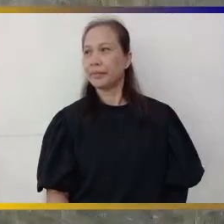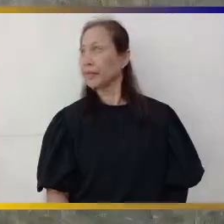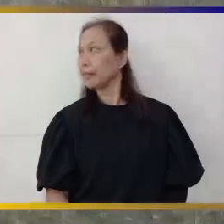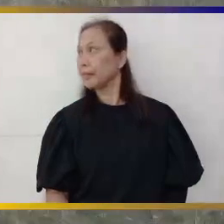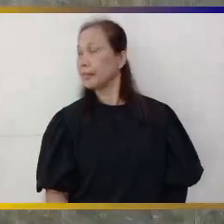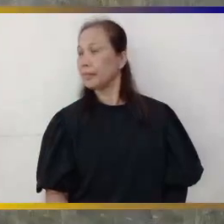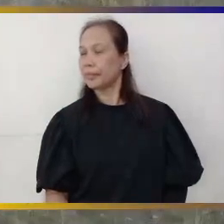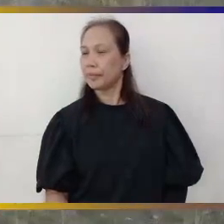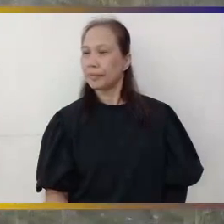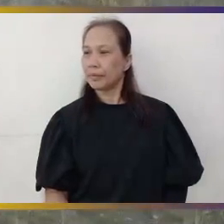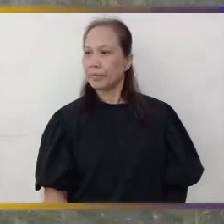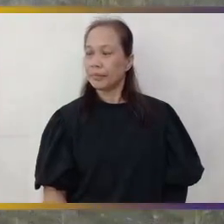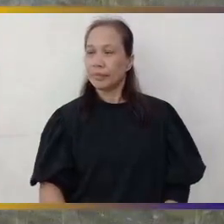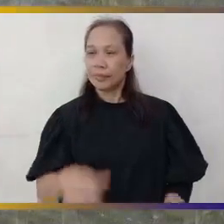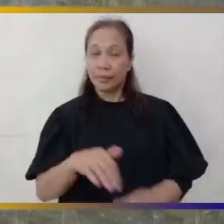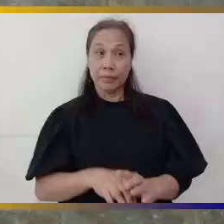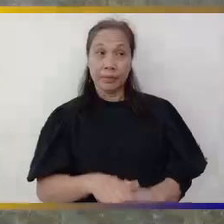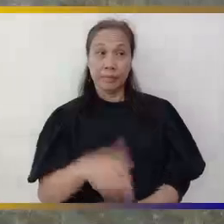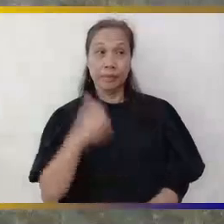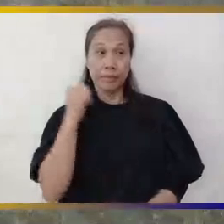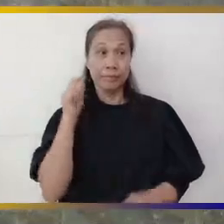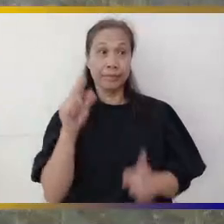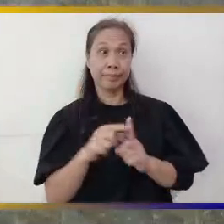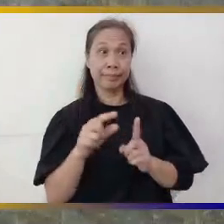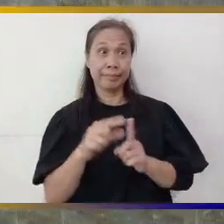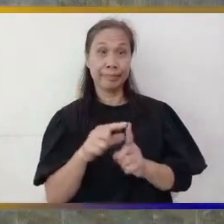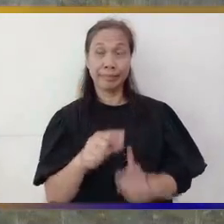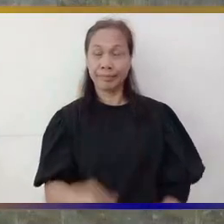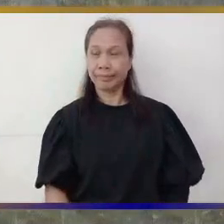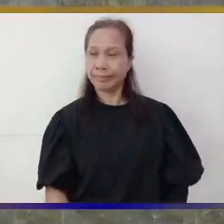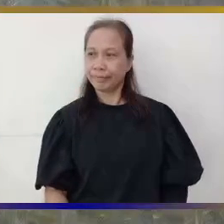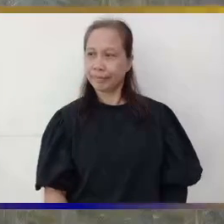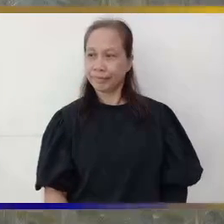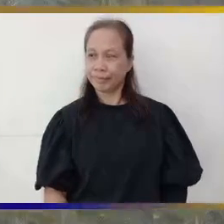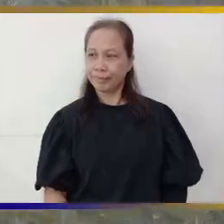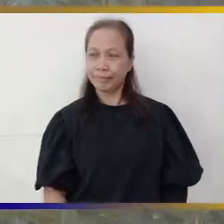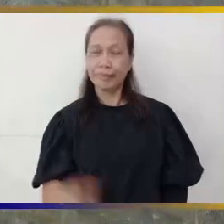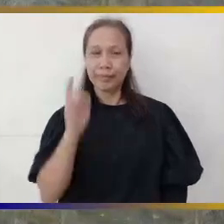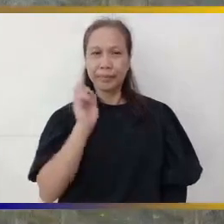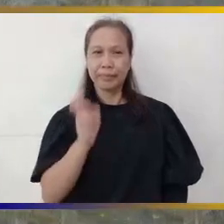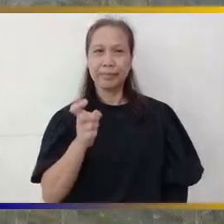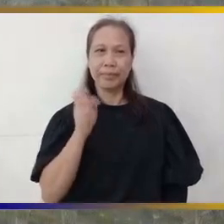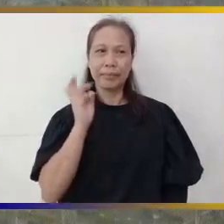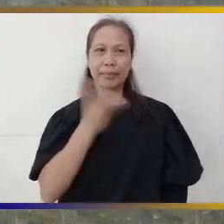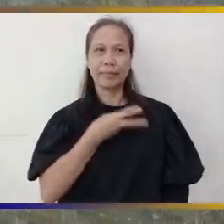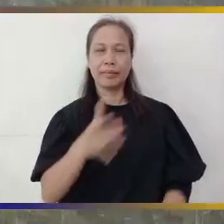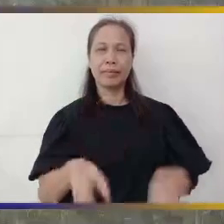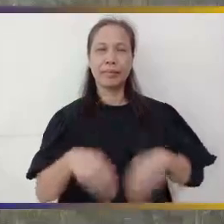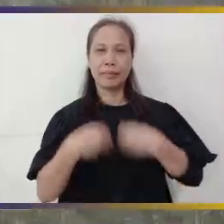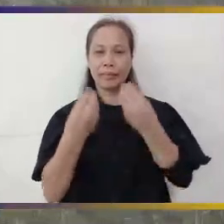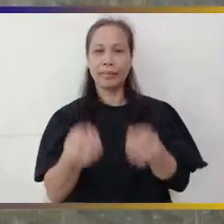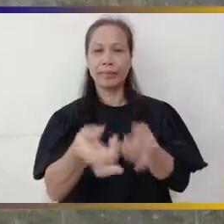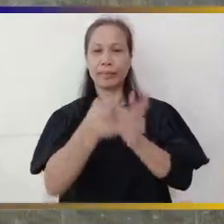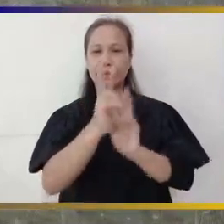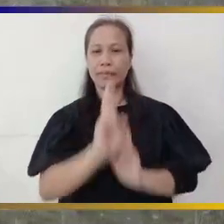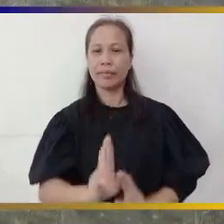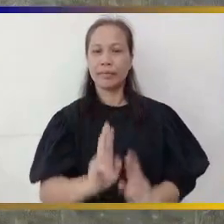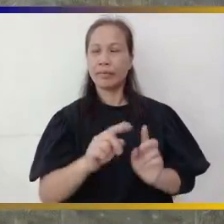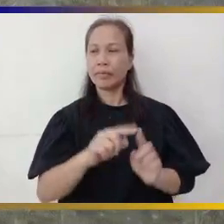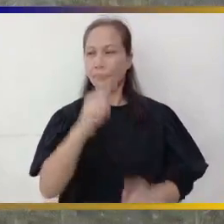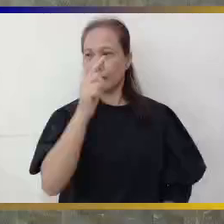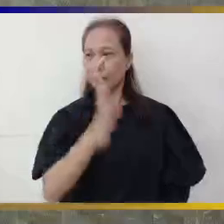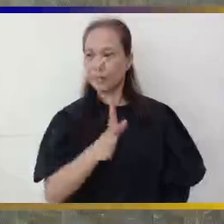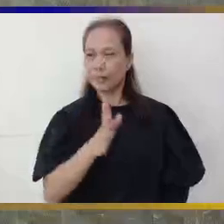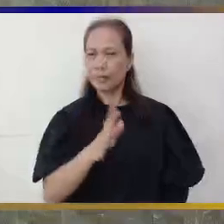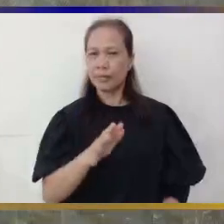now Listen In other words mga kapatid listen In other words dapat magbibigay tayo ng respeto sa Diyos